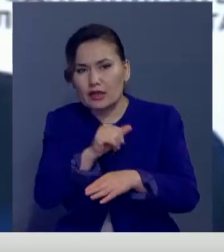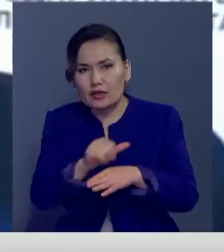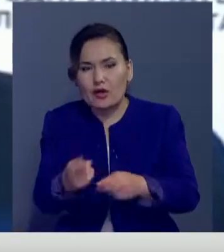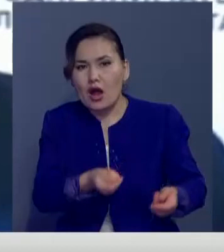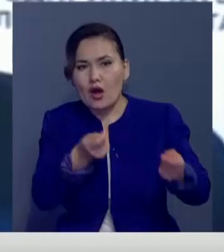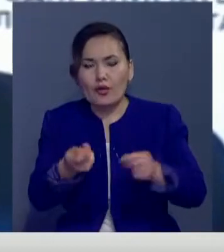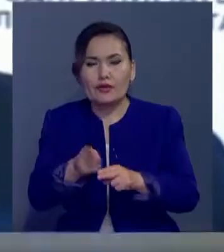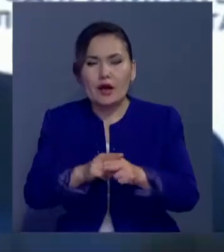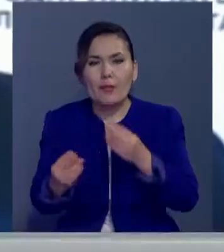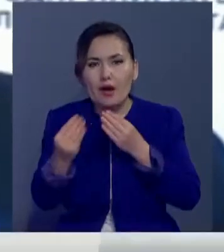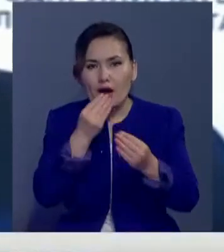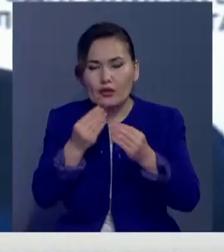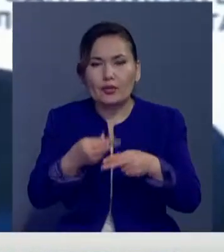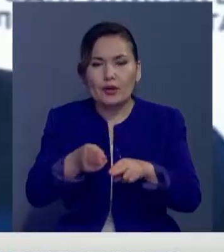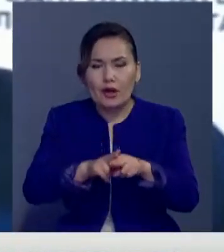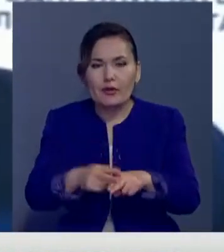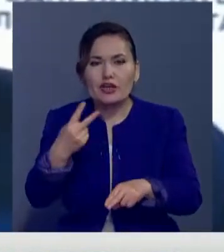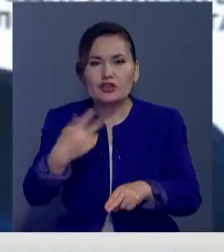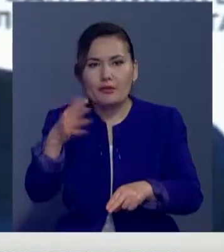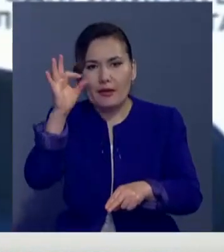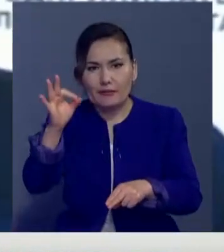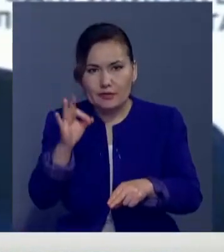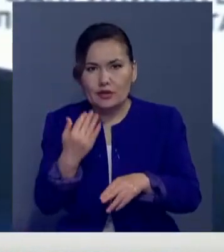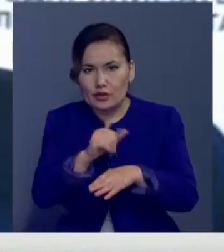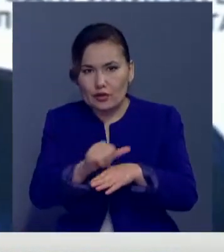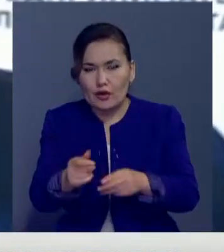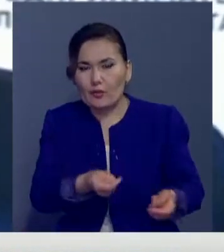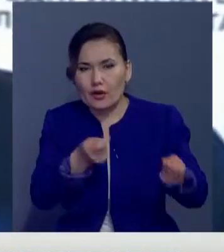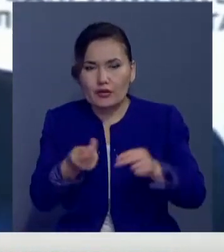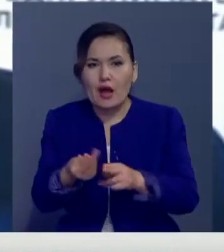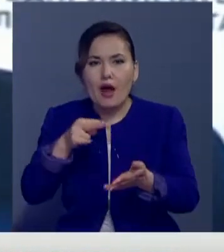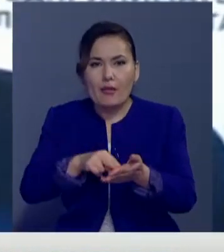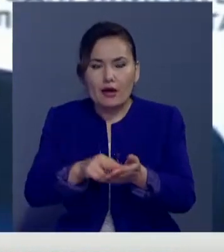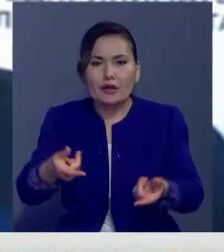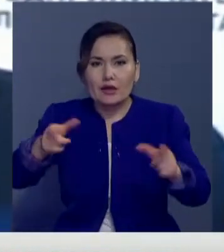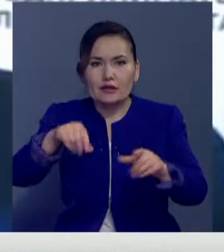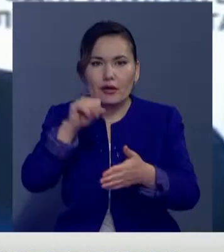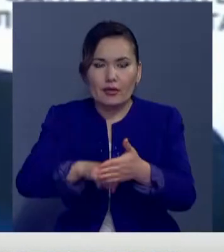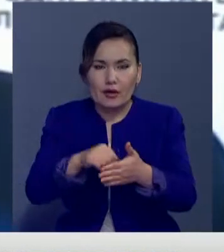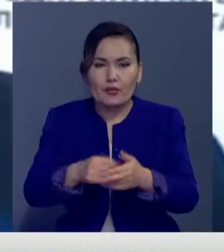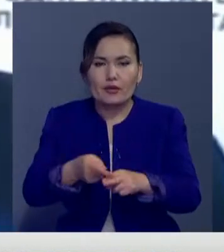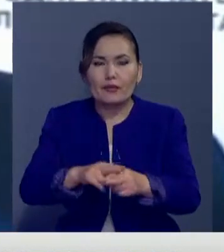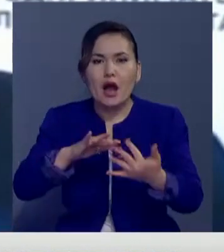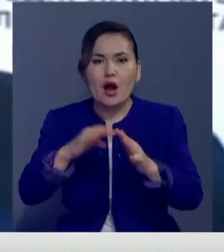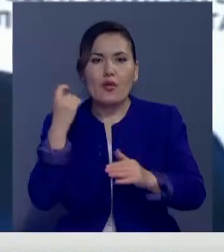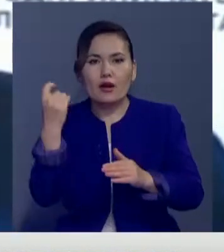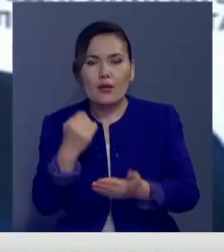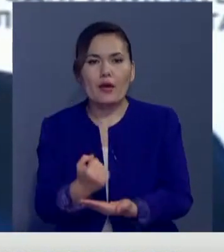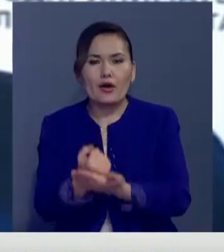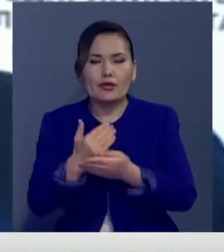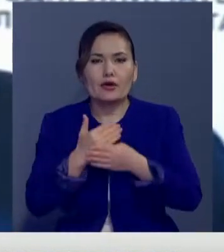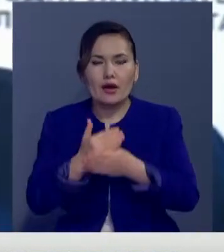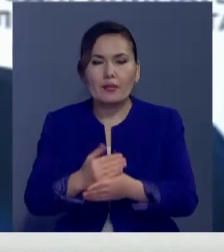халық тұтынатын азық түлік себетінің 25%-ын құрайды. Бағаның да тұрақсыздығы осыған байланысты. Сол себепті ауыл шаруашылығын қолдау қоры